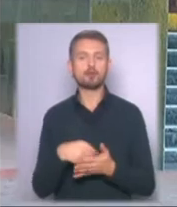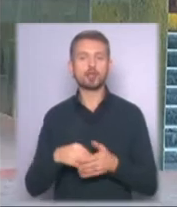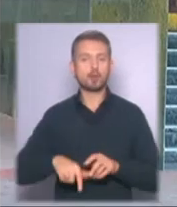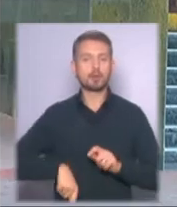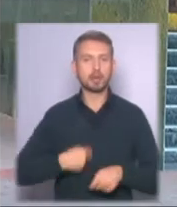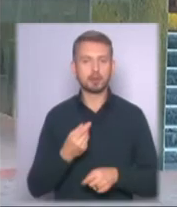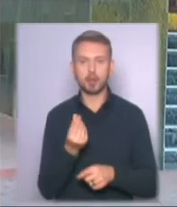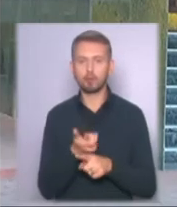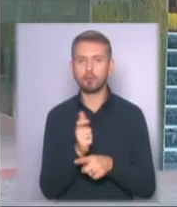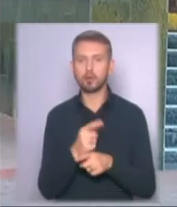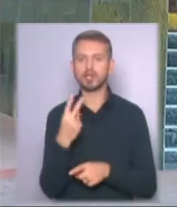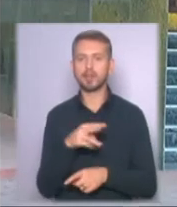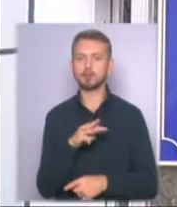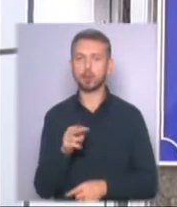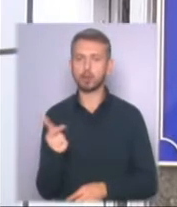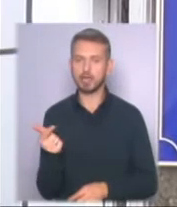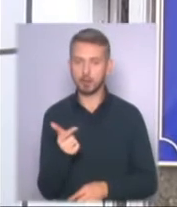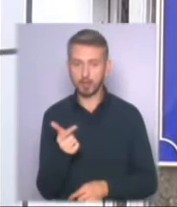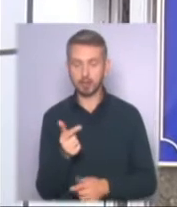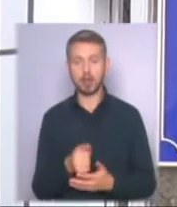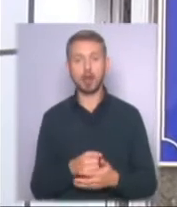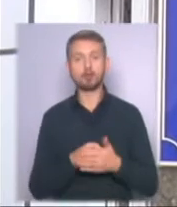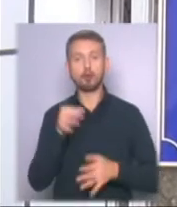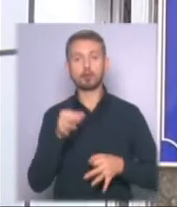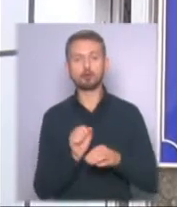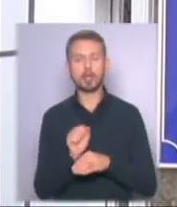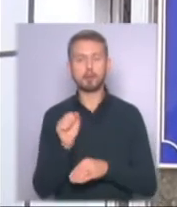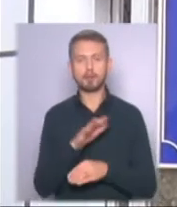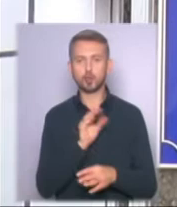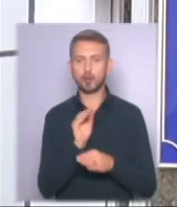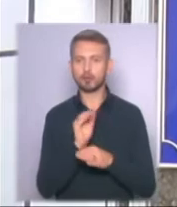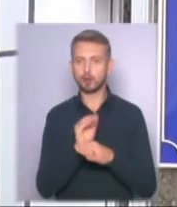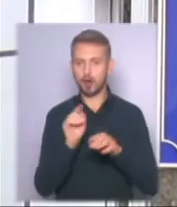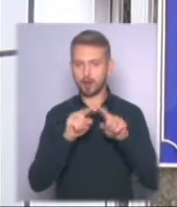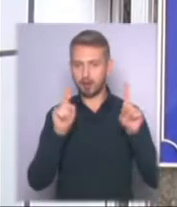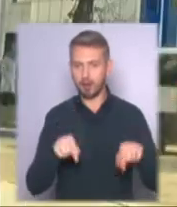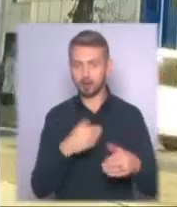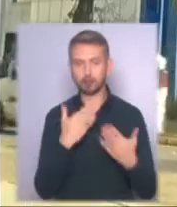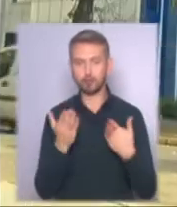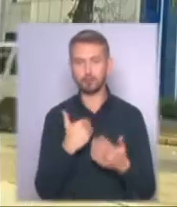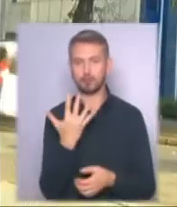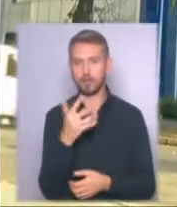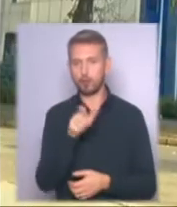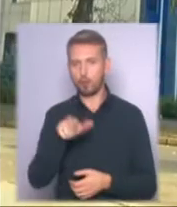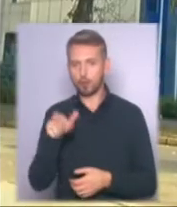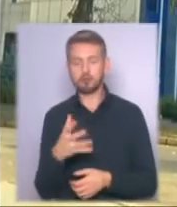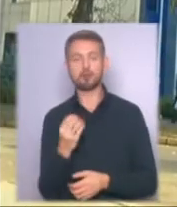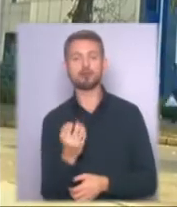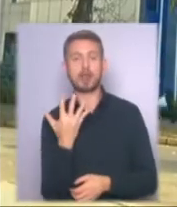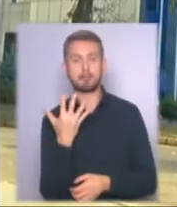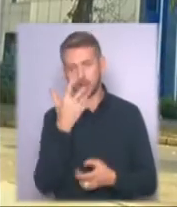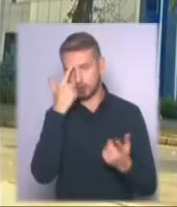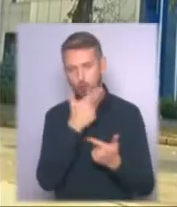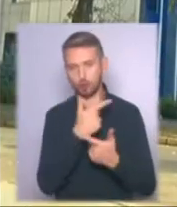суму понад 20 мільйонів гривень. До суду направлено обвинувальні акти стосовно 5 осіб, ще 5 оголошені